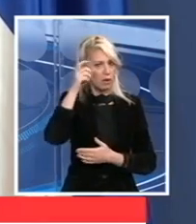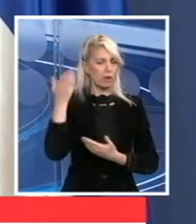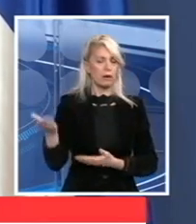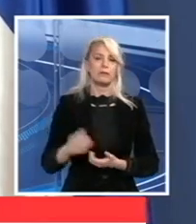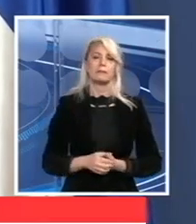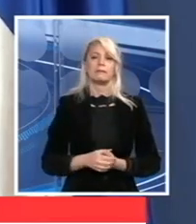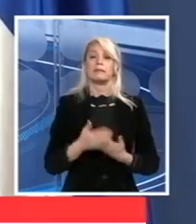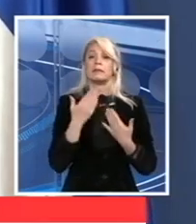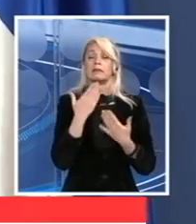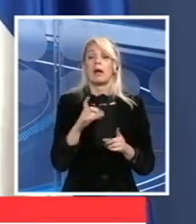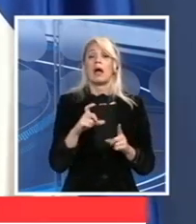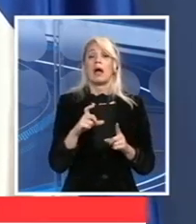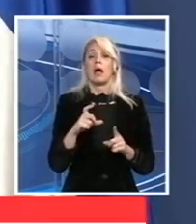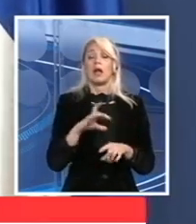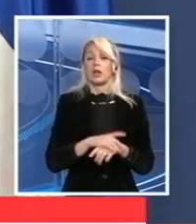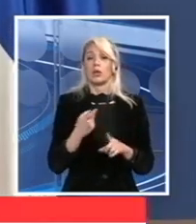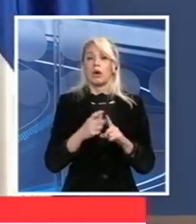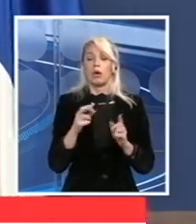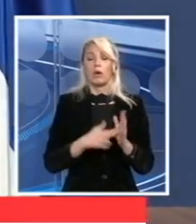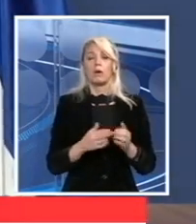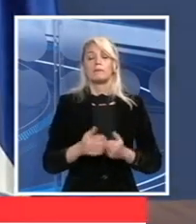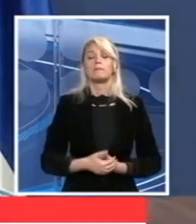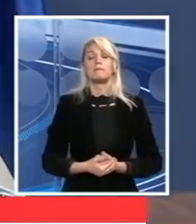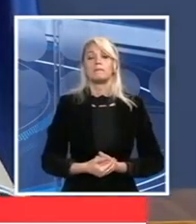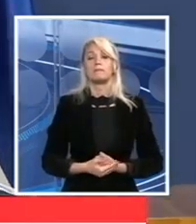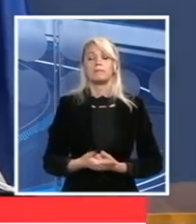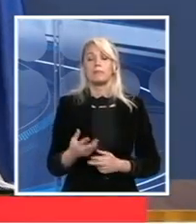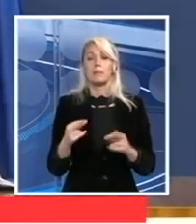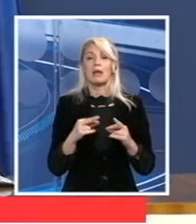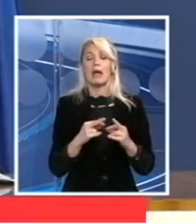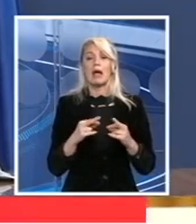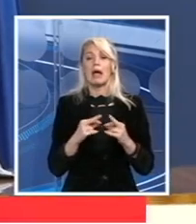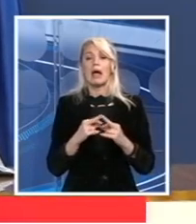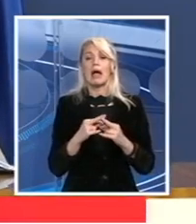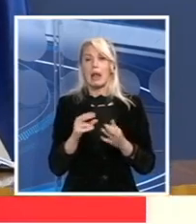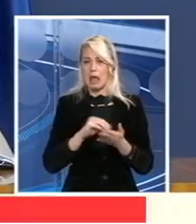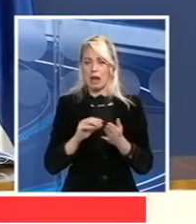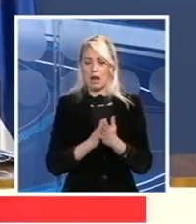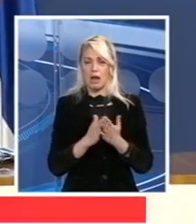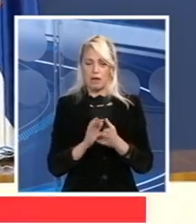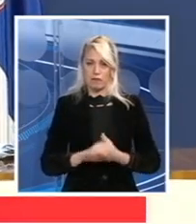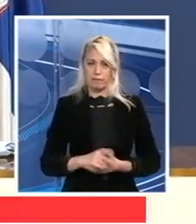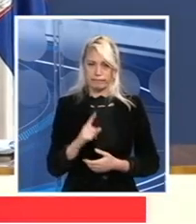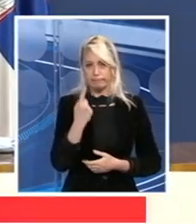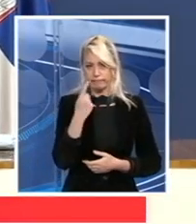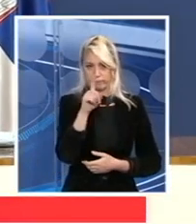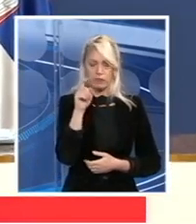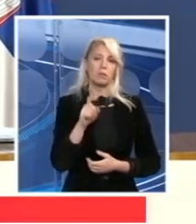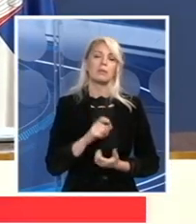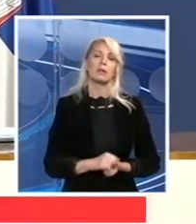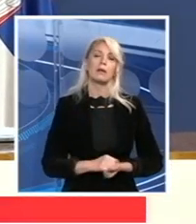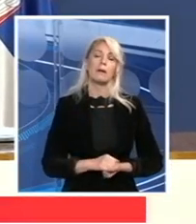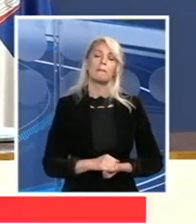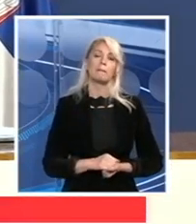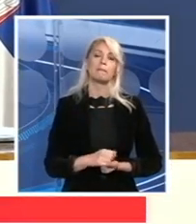Hvala, doktore Kon. Ana, izvolite. Ana Ćurić-Birn. Moje prvo pitanje je da li, to jest